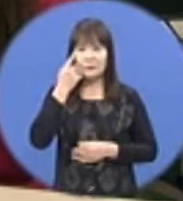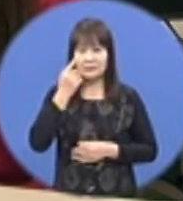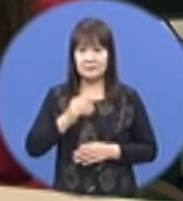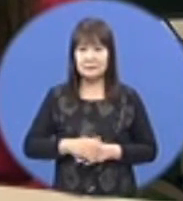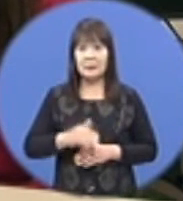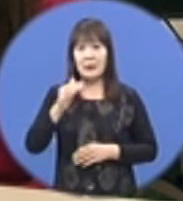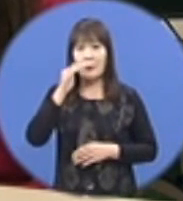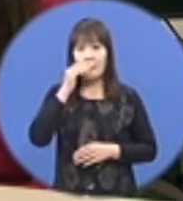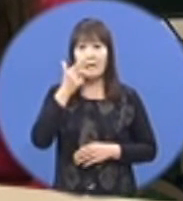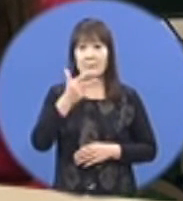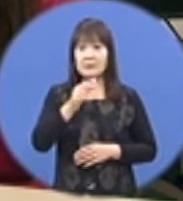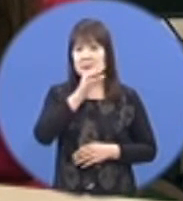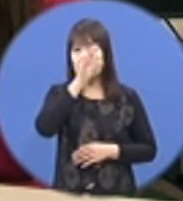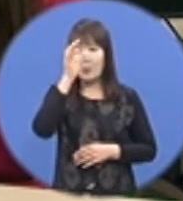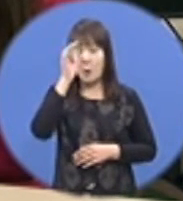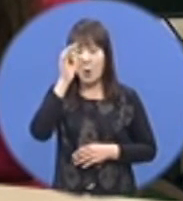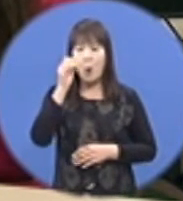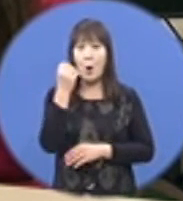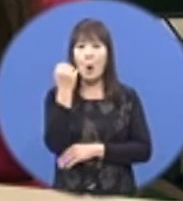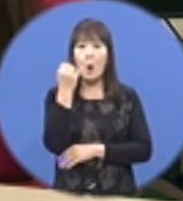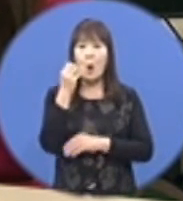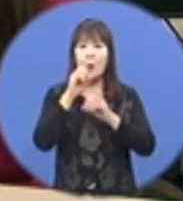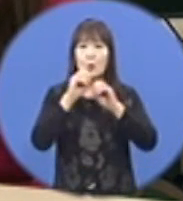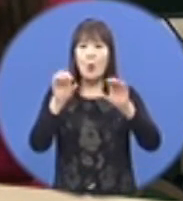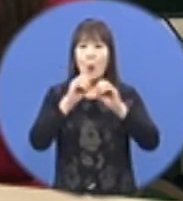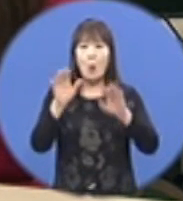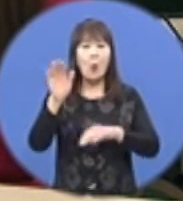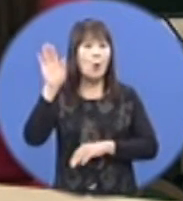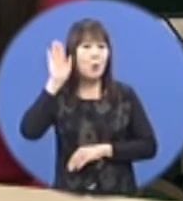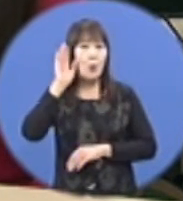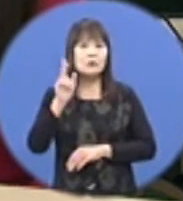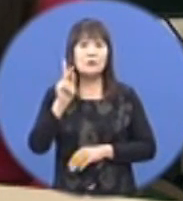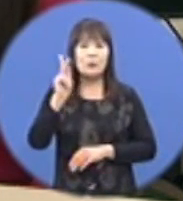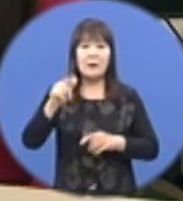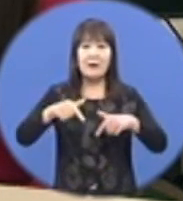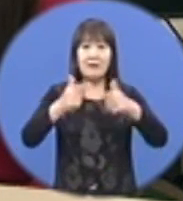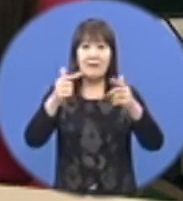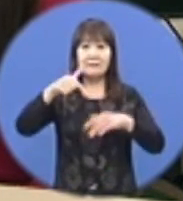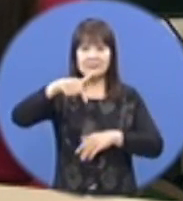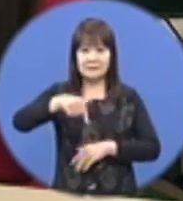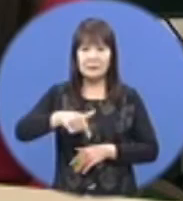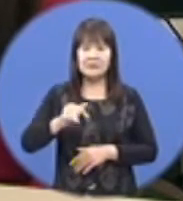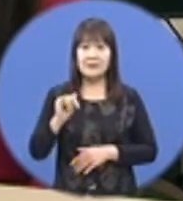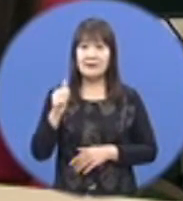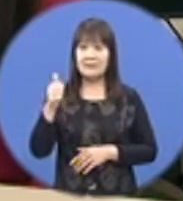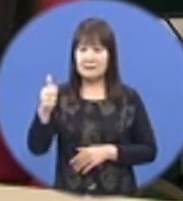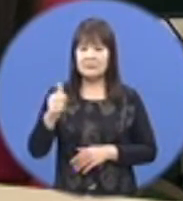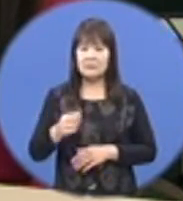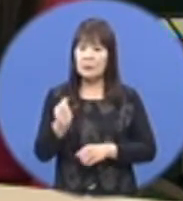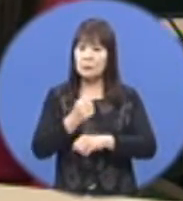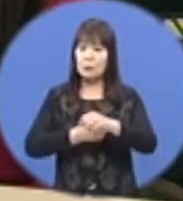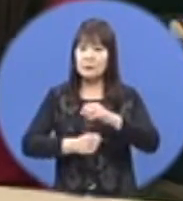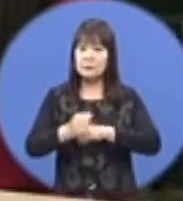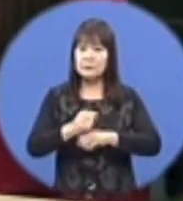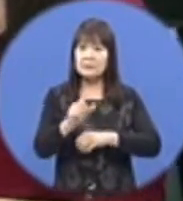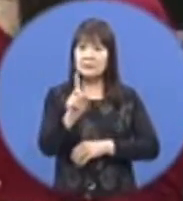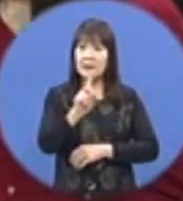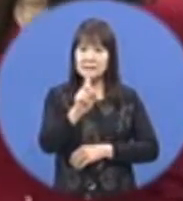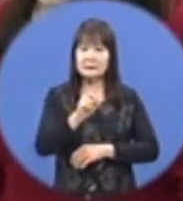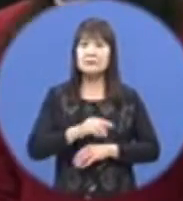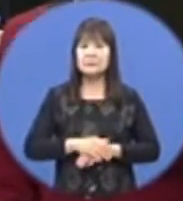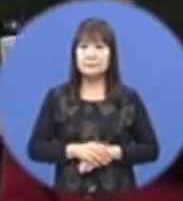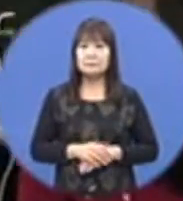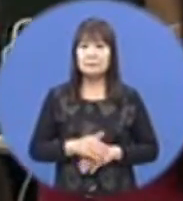和歌山市広報校長課の木下さんです。今回の取り組みはどういったものなんですか？ はい、この取り組